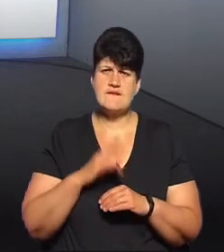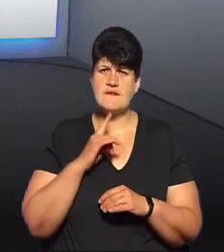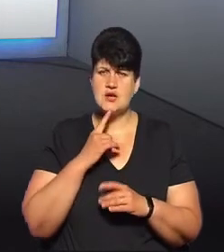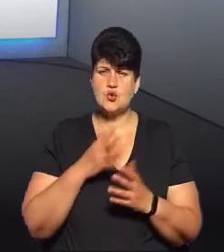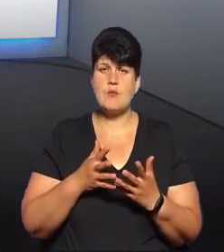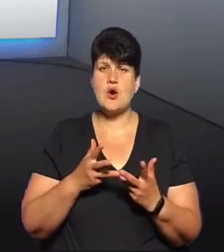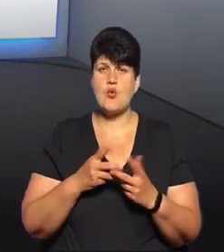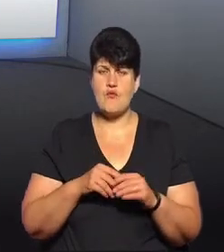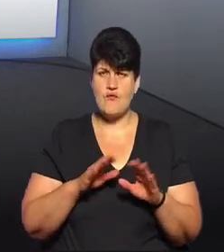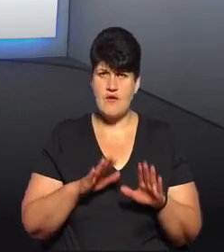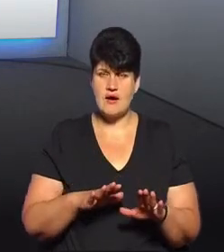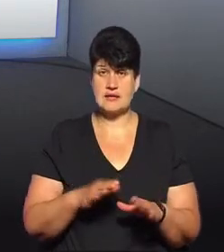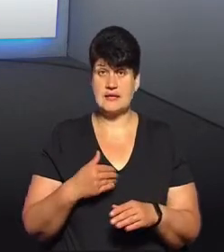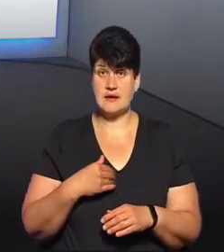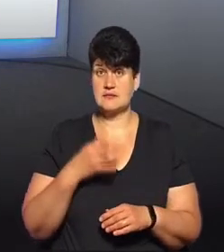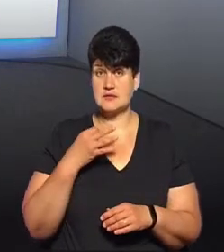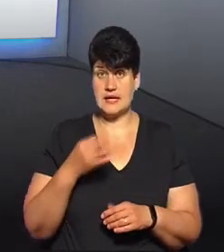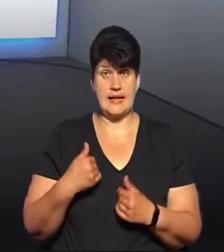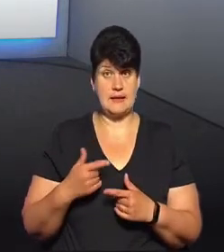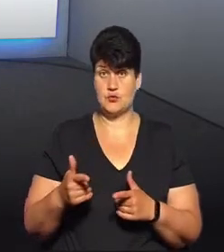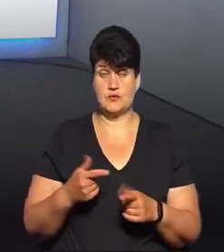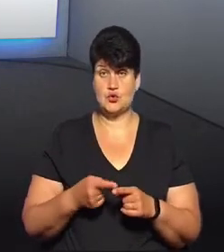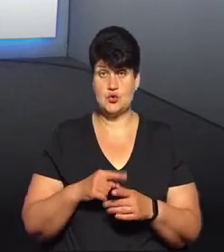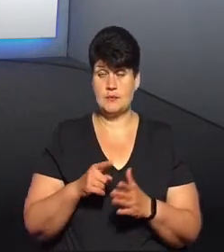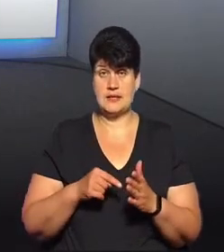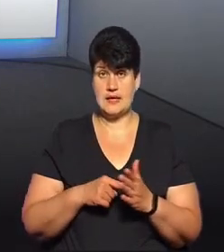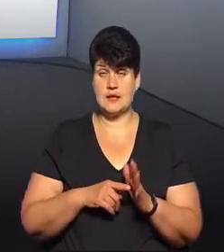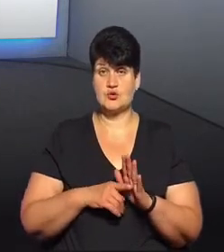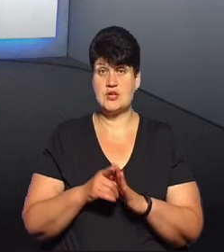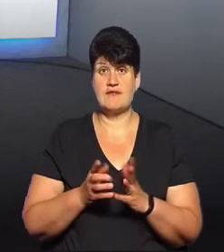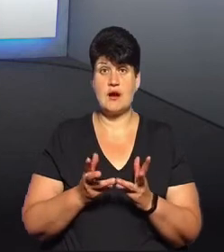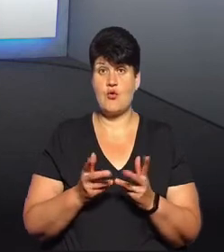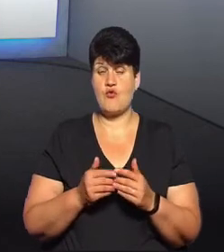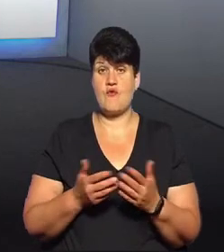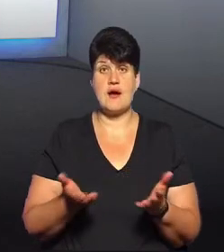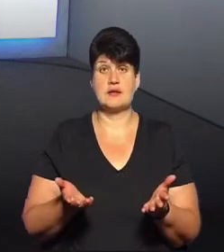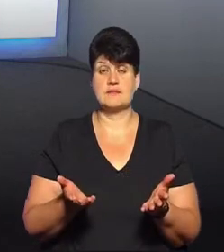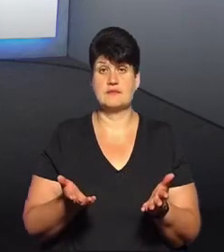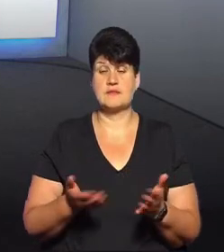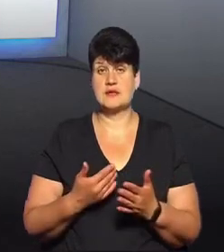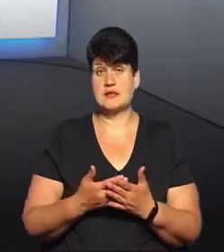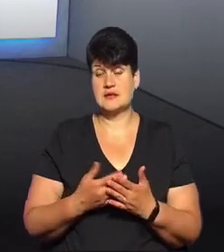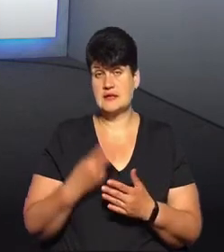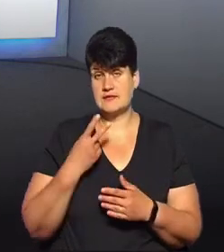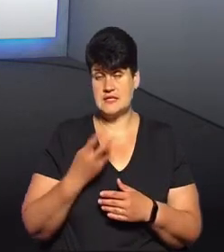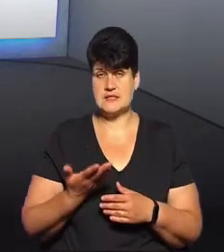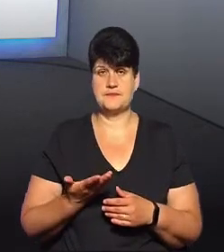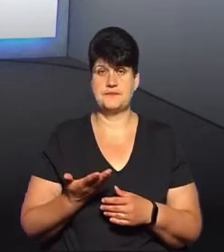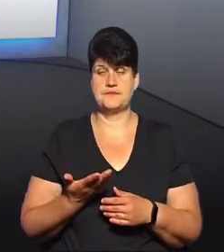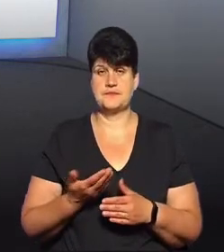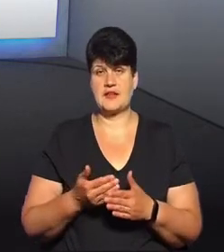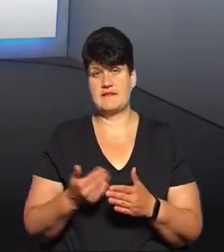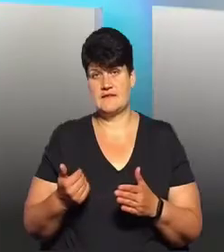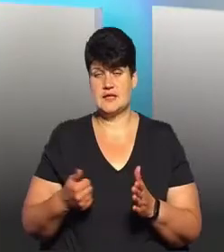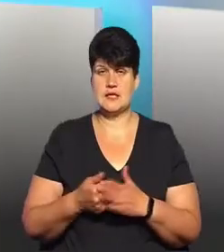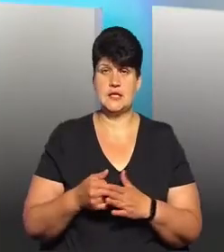це... Я зізнаюся, я не підготувався до цього питання, бо я почав рахувати і... Ну, приблизно. Ну, дивіться, акумулюється в... Від і до. Не